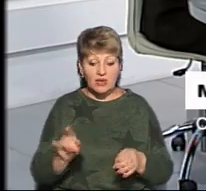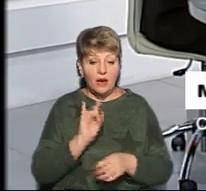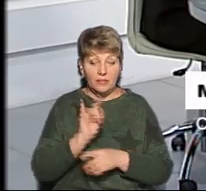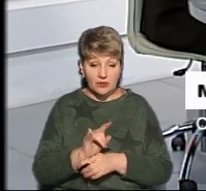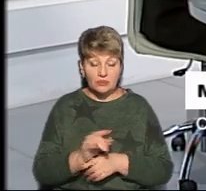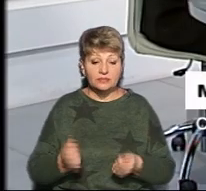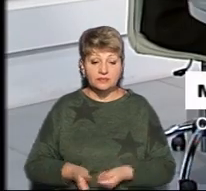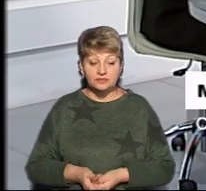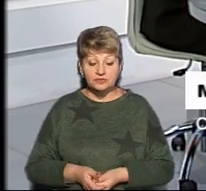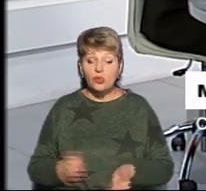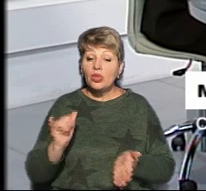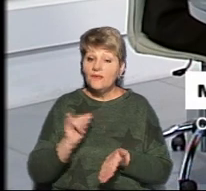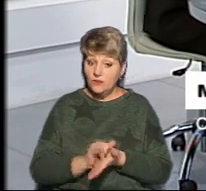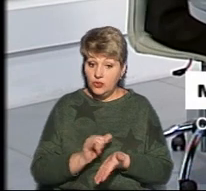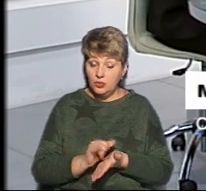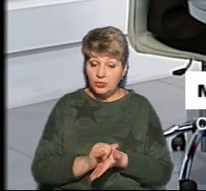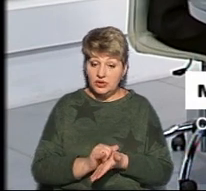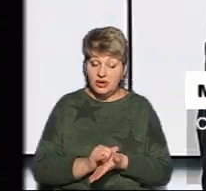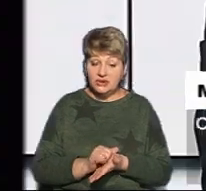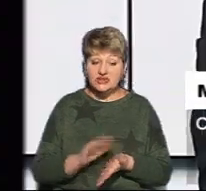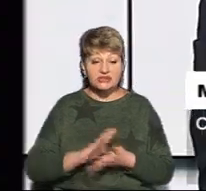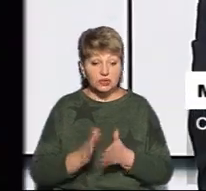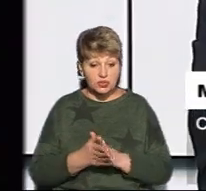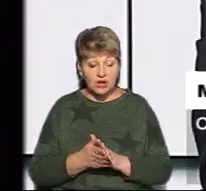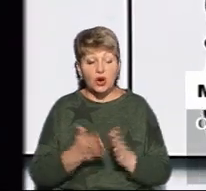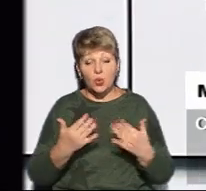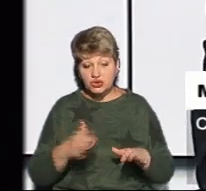туди і заведуть. В Умані ситуація з промерською більшістю, власне,